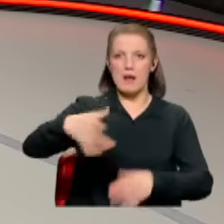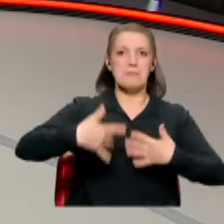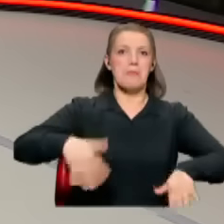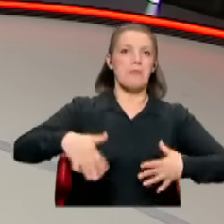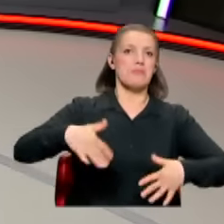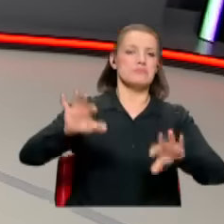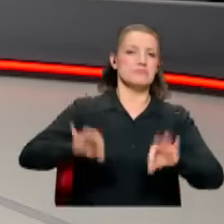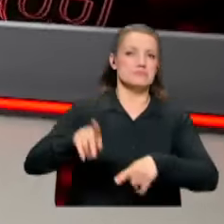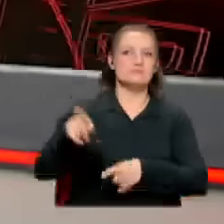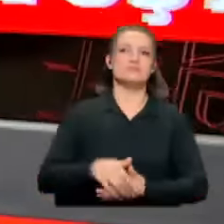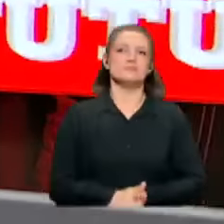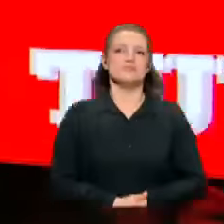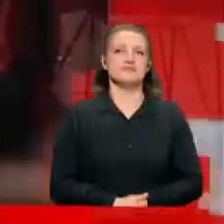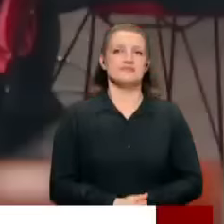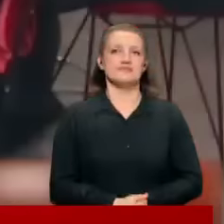tutuştu.